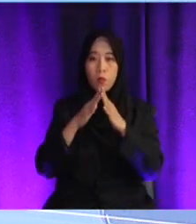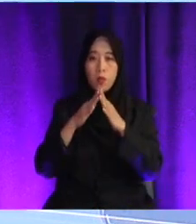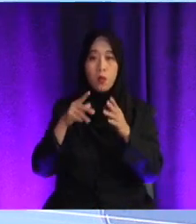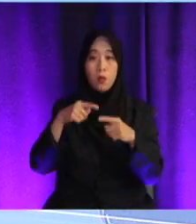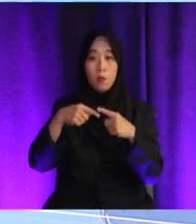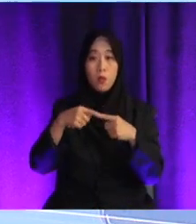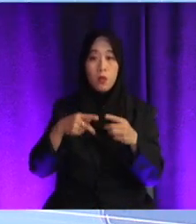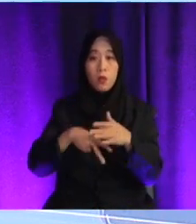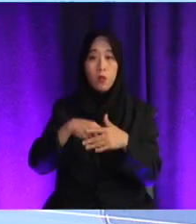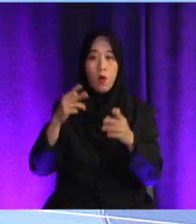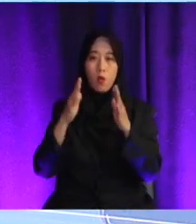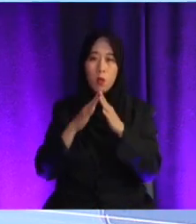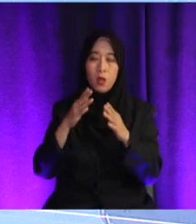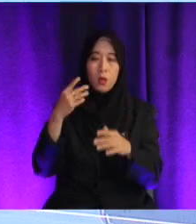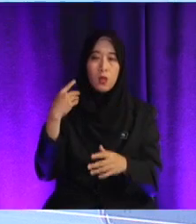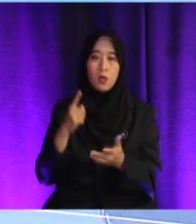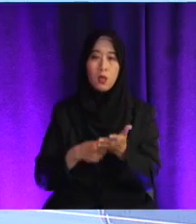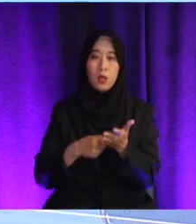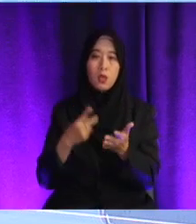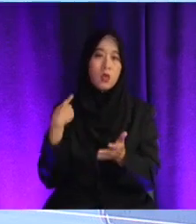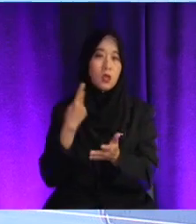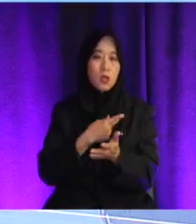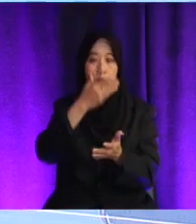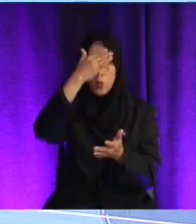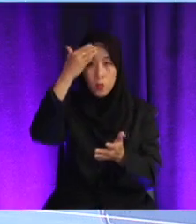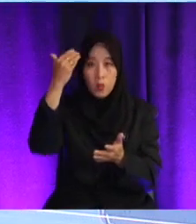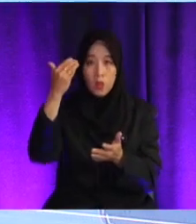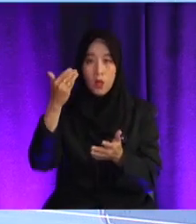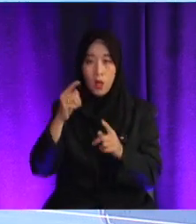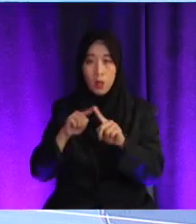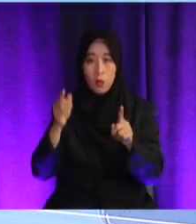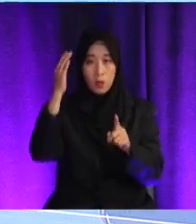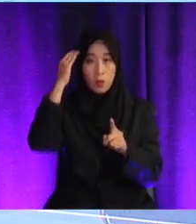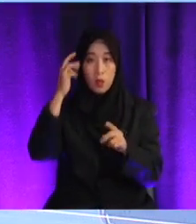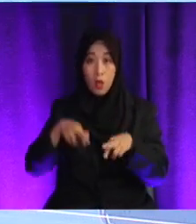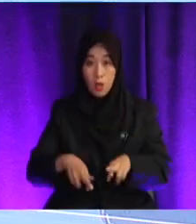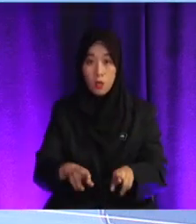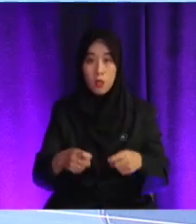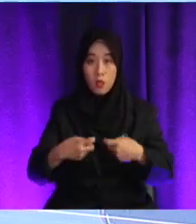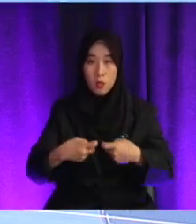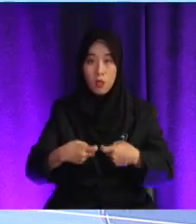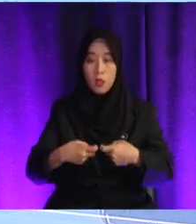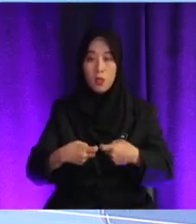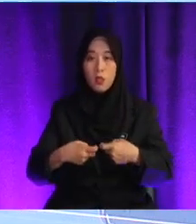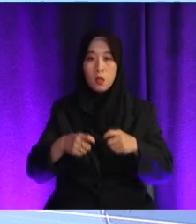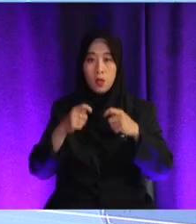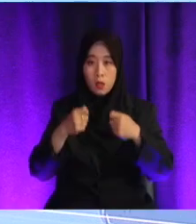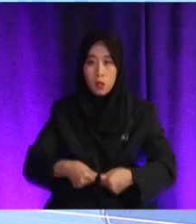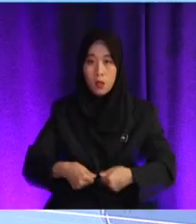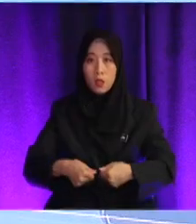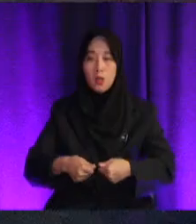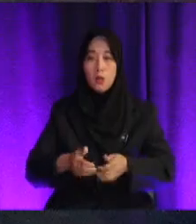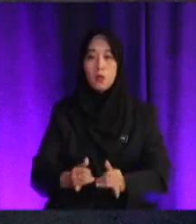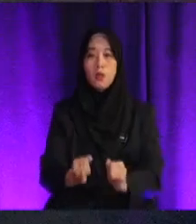pula nak tutup switch. Arus elektrik masih berjalan, betul cikgu? Betul. Okey. Faham. Cikgu faham kan?